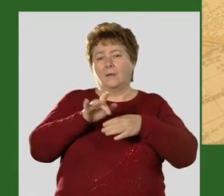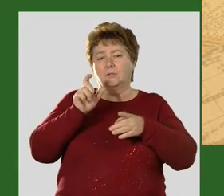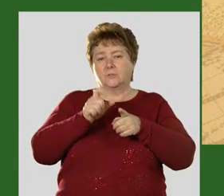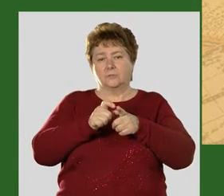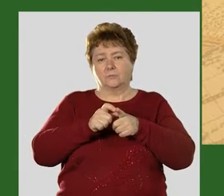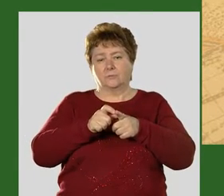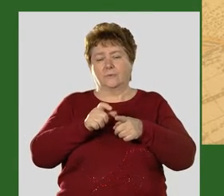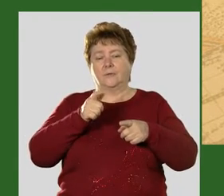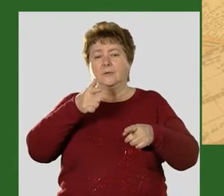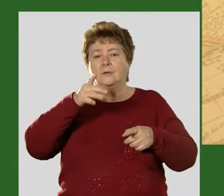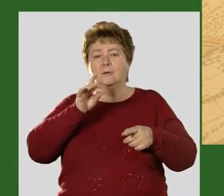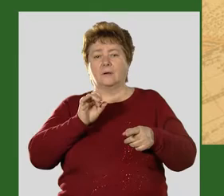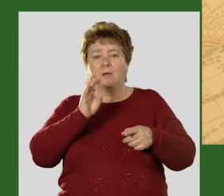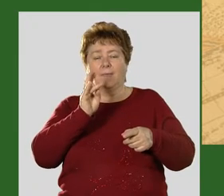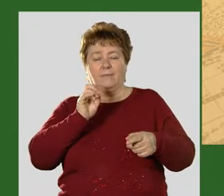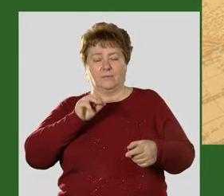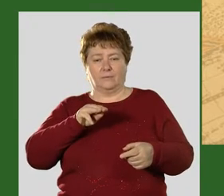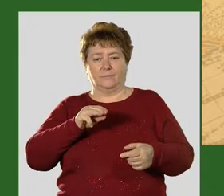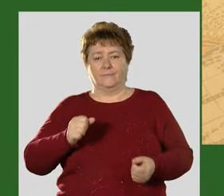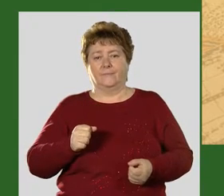Лишнее слово – гранит.